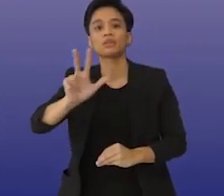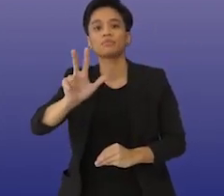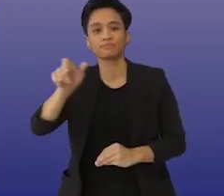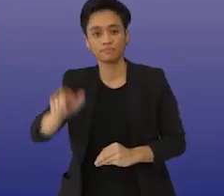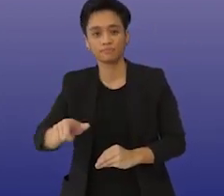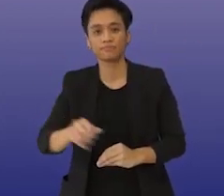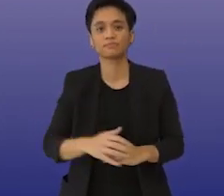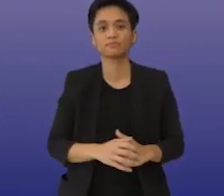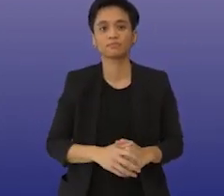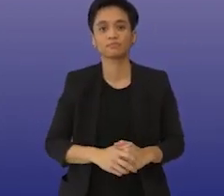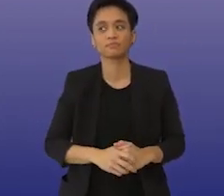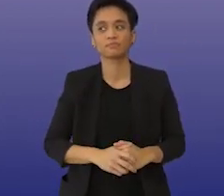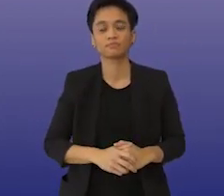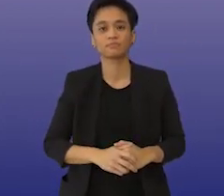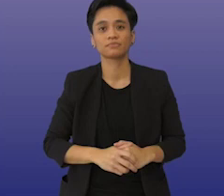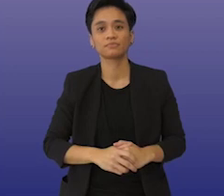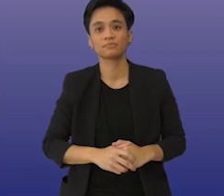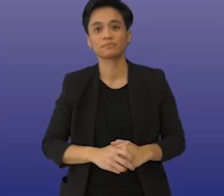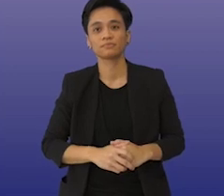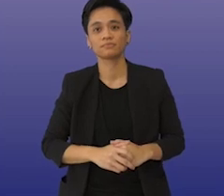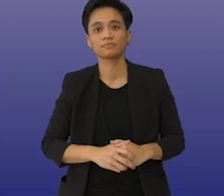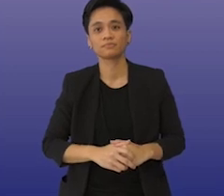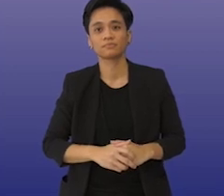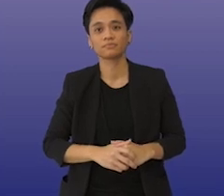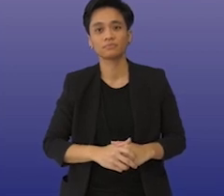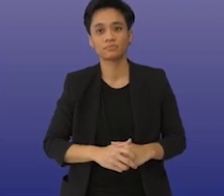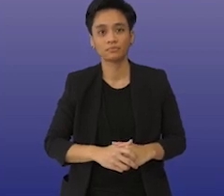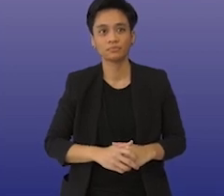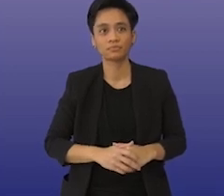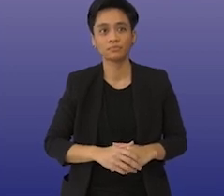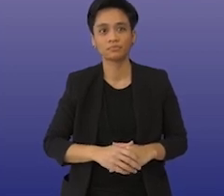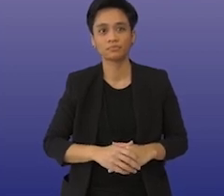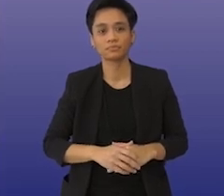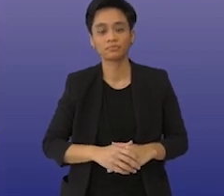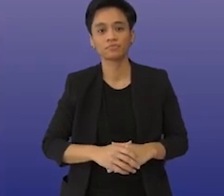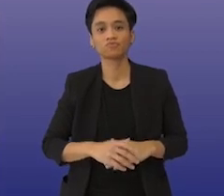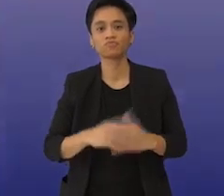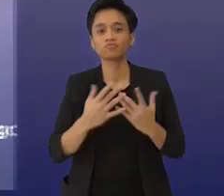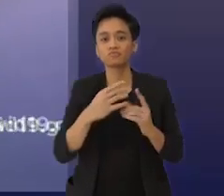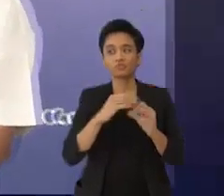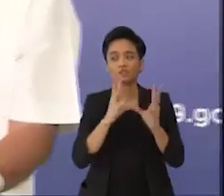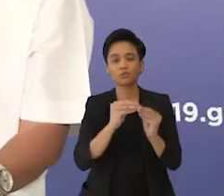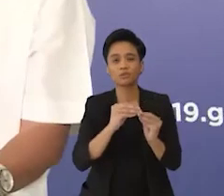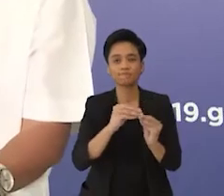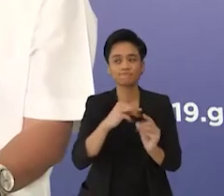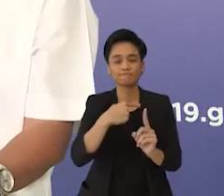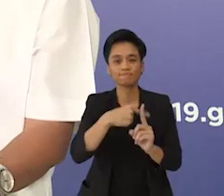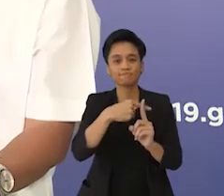pasien akumulasi ini dapat dipersingkat sebagai berikut